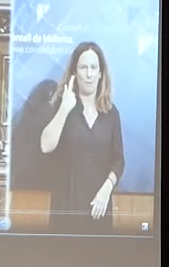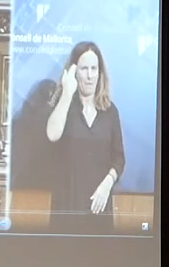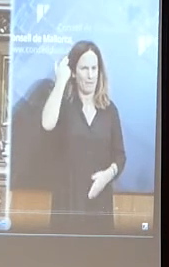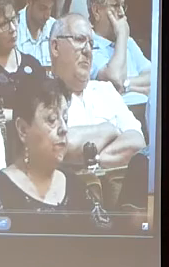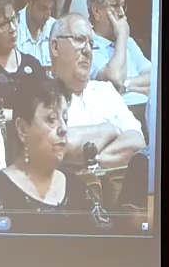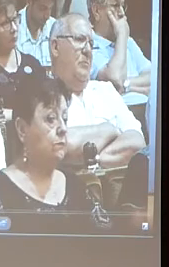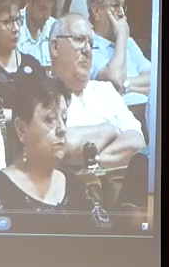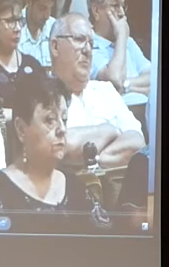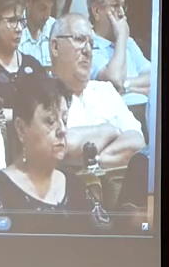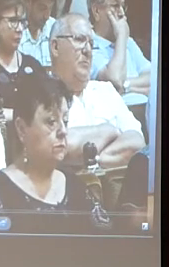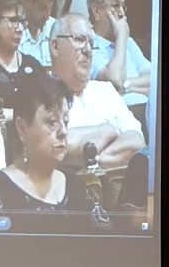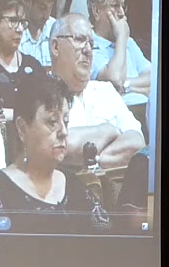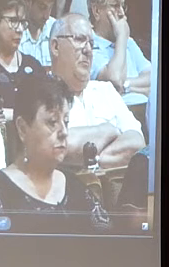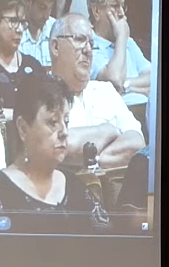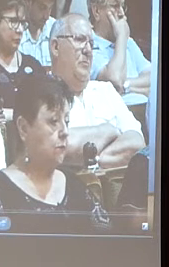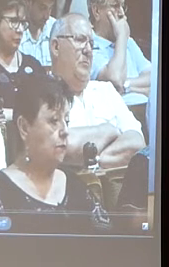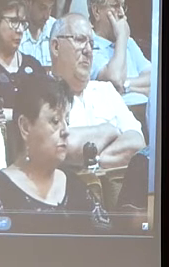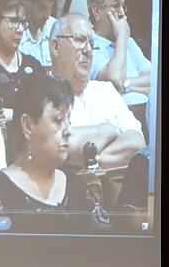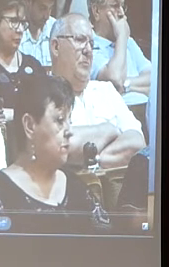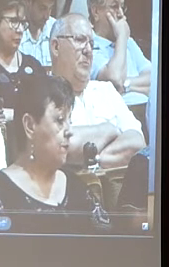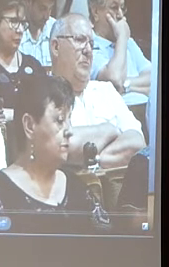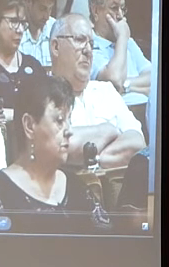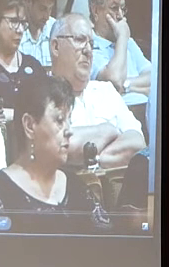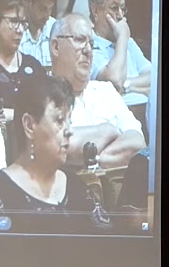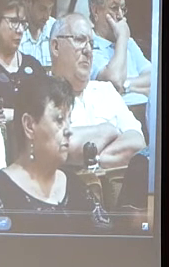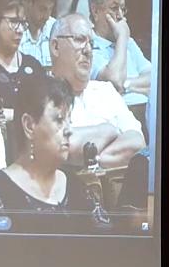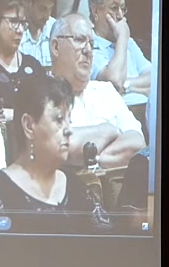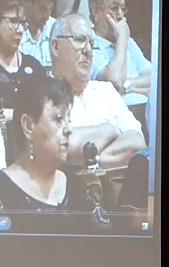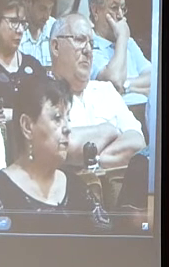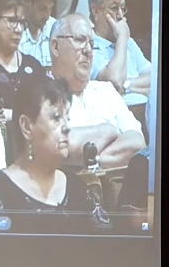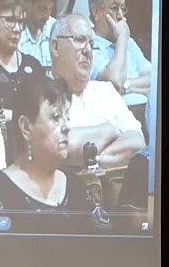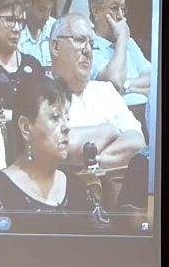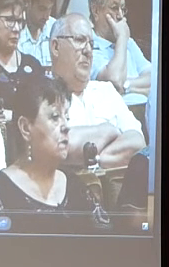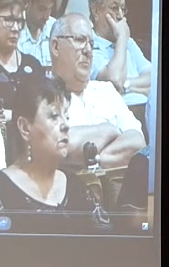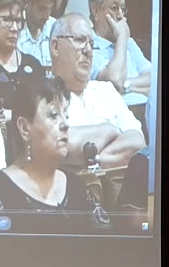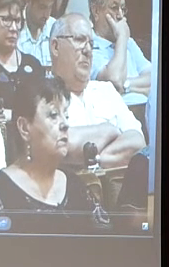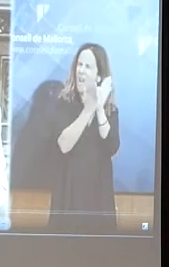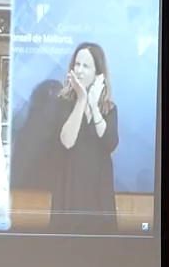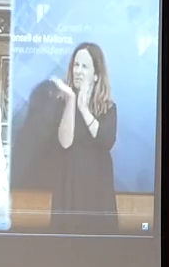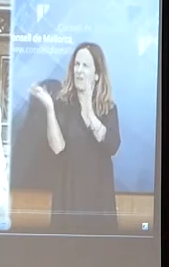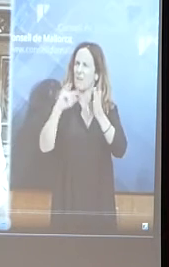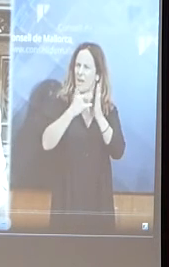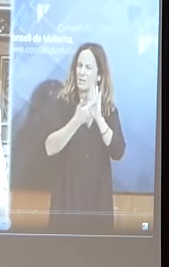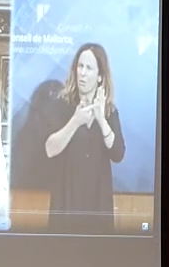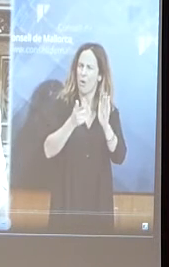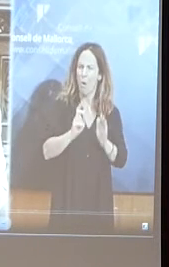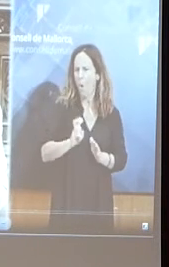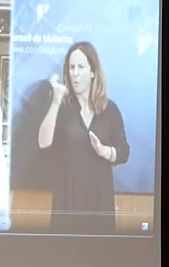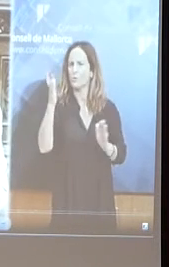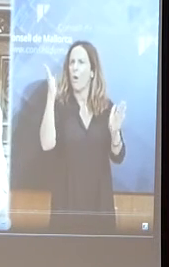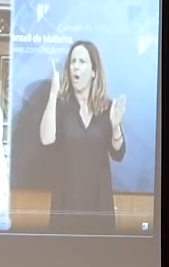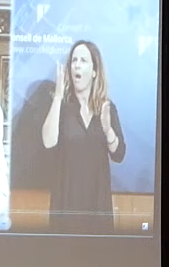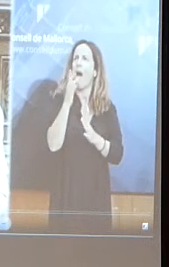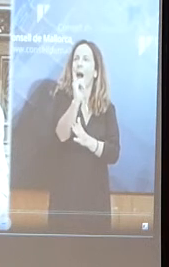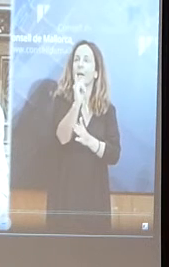les pensions més baixes en Espanya són molt més baixes del que correspon per nivell de riquesa. I que de què depèn de què hi hagi l'alternativa o no?